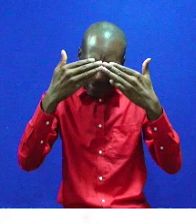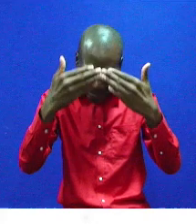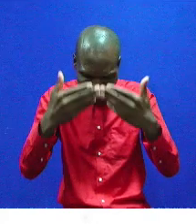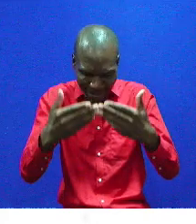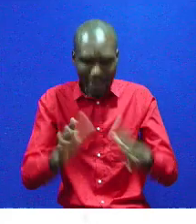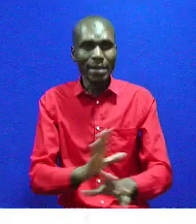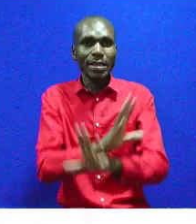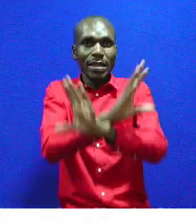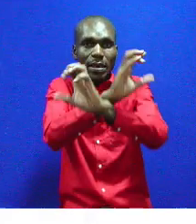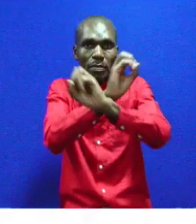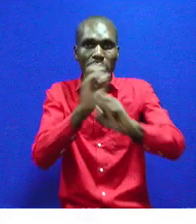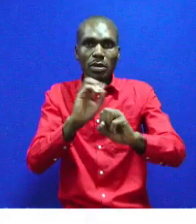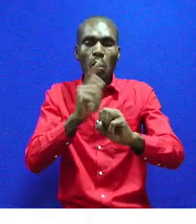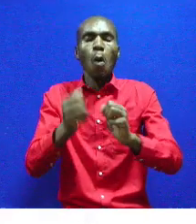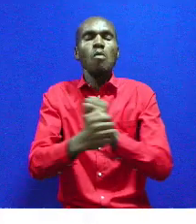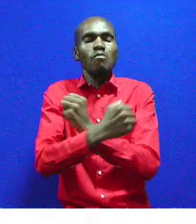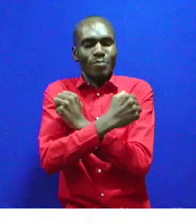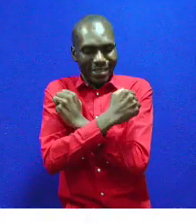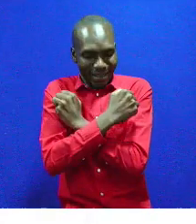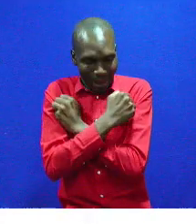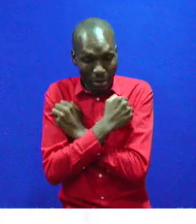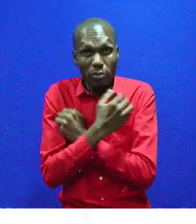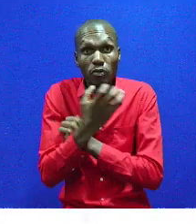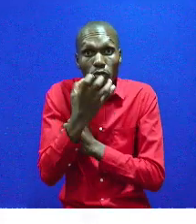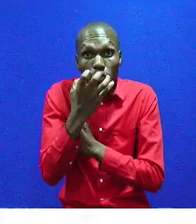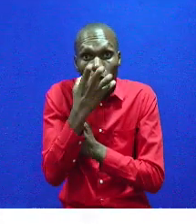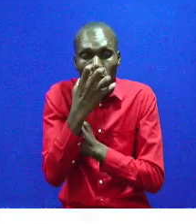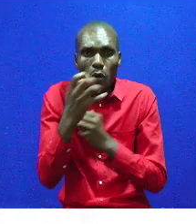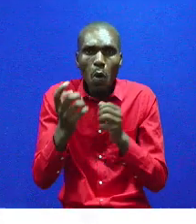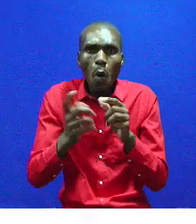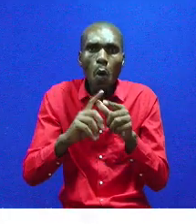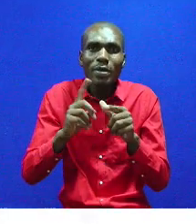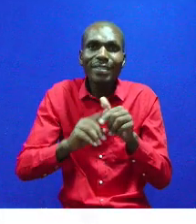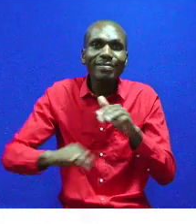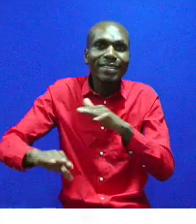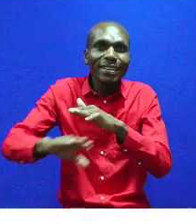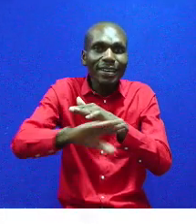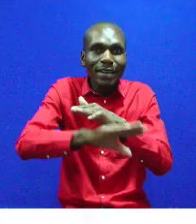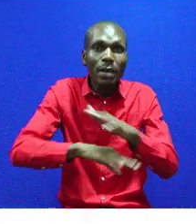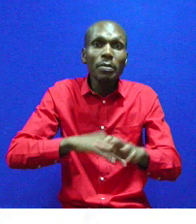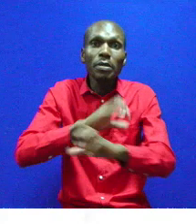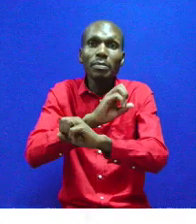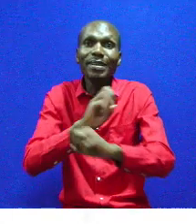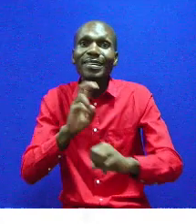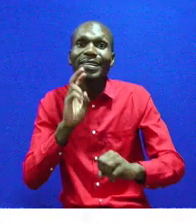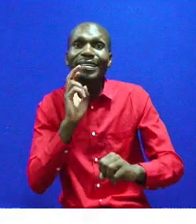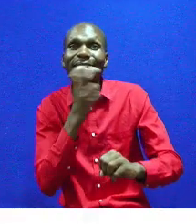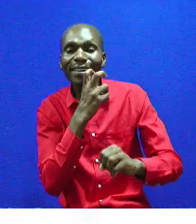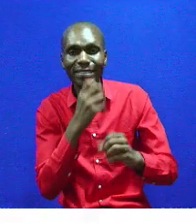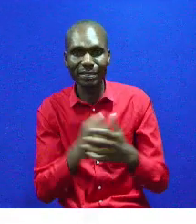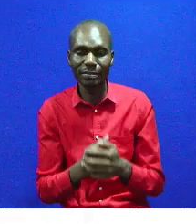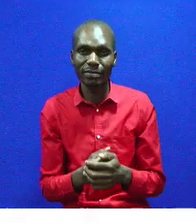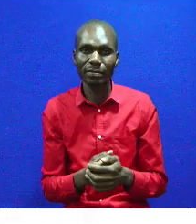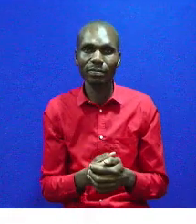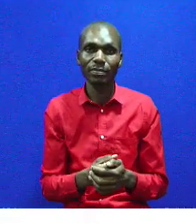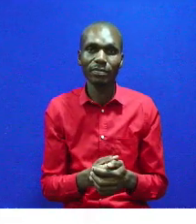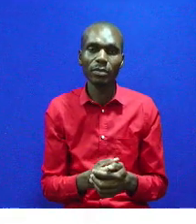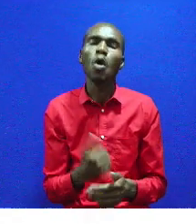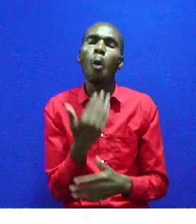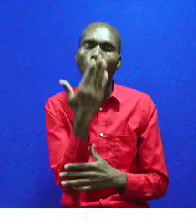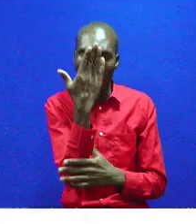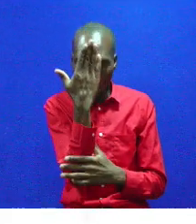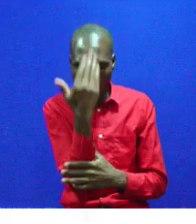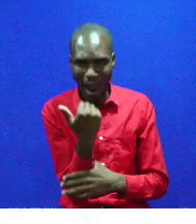rais wetu mpendwa William Samoei Arap Ruto na naibu wake Rigathi Gachagua. Kwa